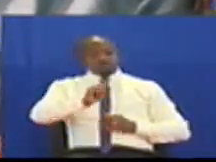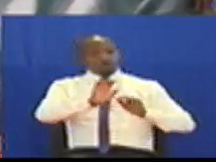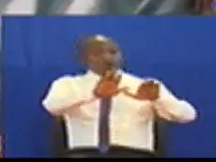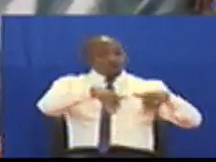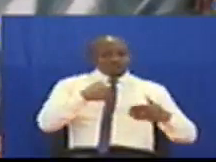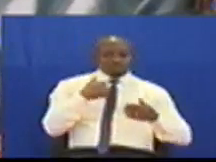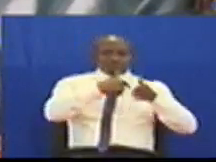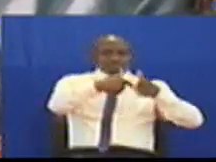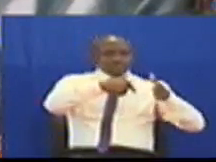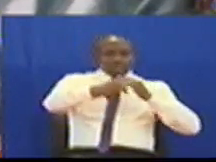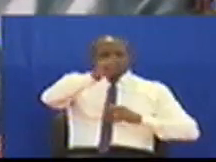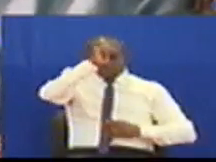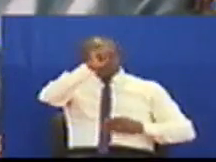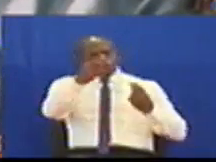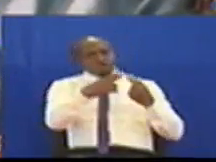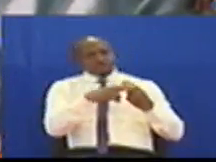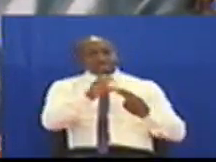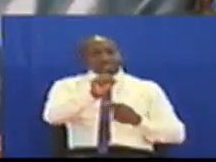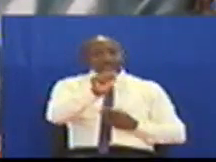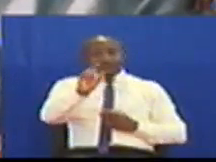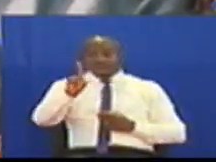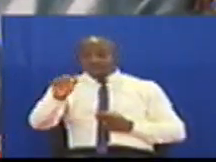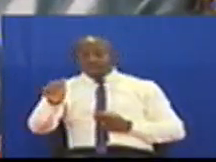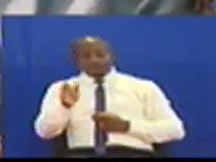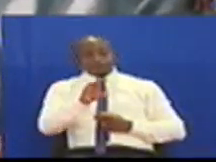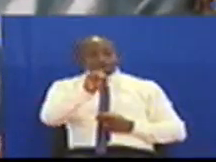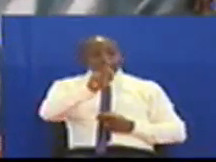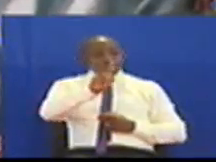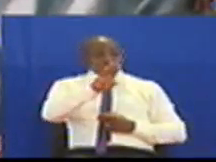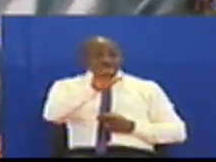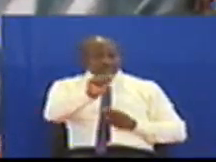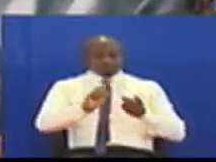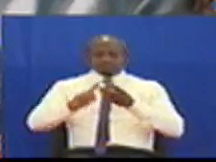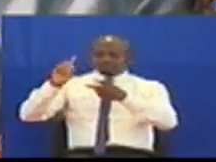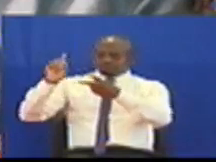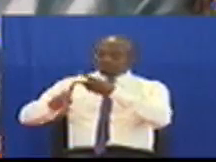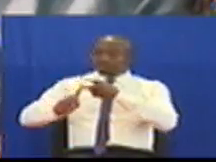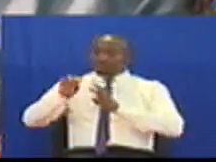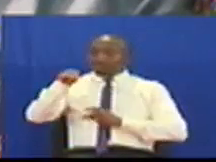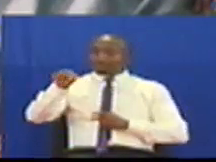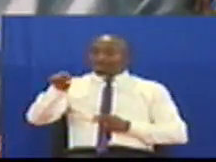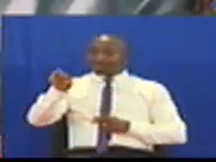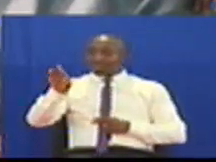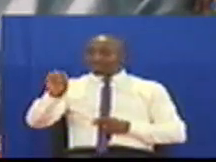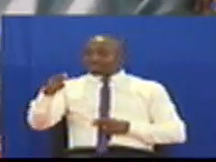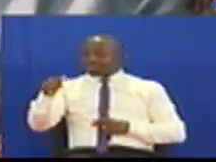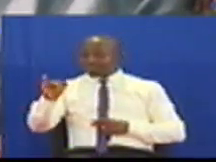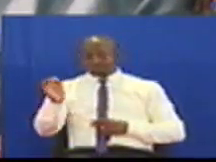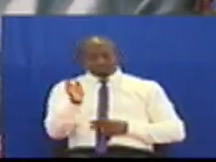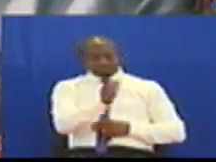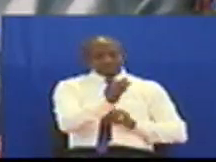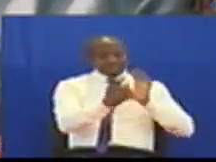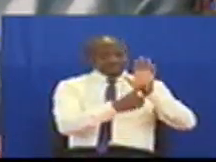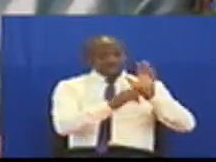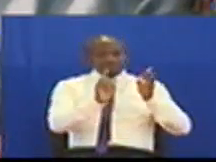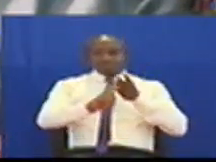nimemtaja Mheshimiwa Dr. Saada Mkuya, atafuatiwa na Mheshimiwa Margaret Simwanza Sita.